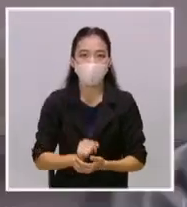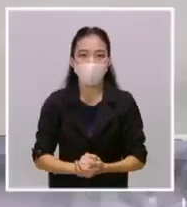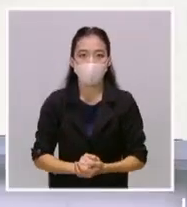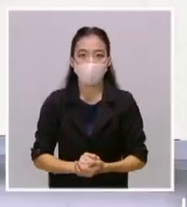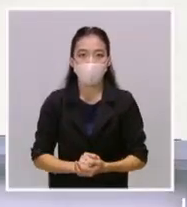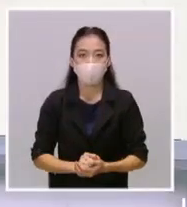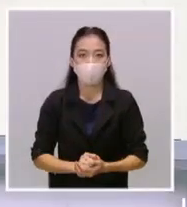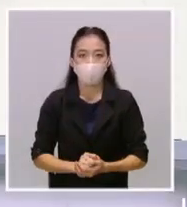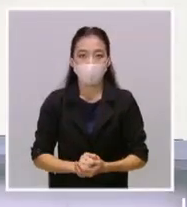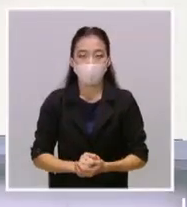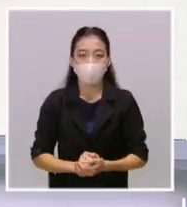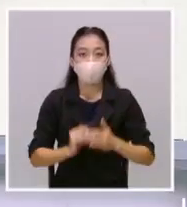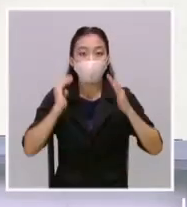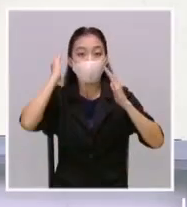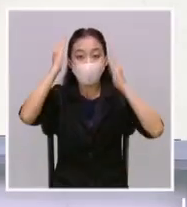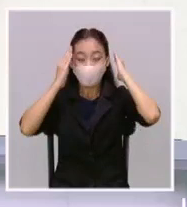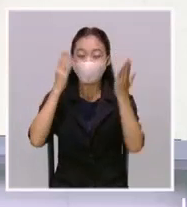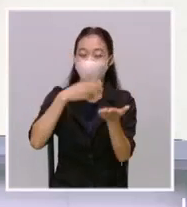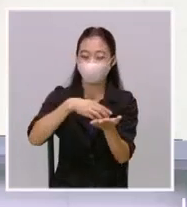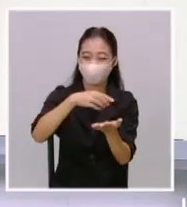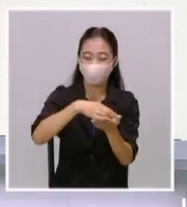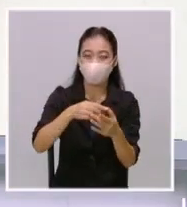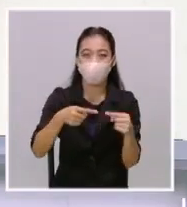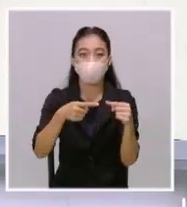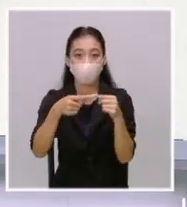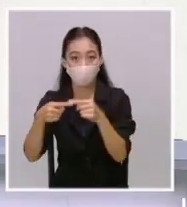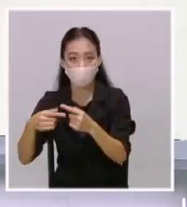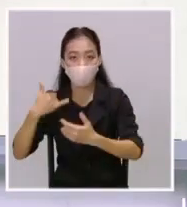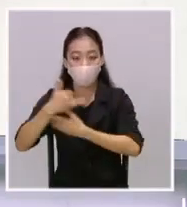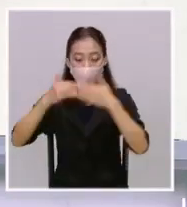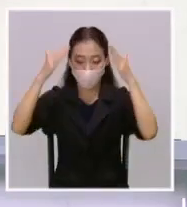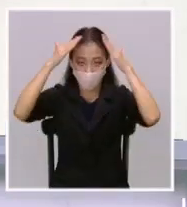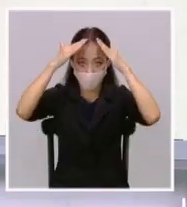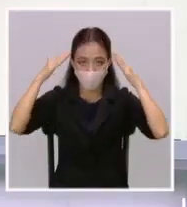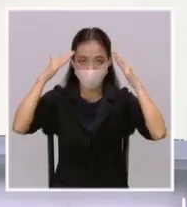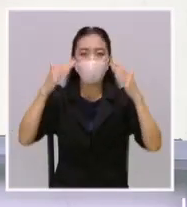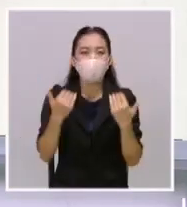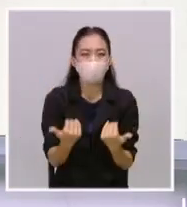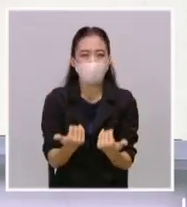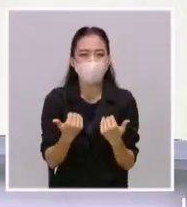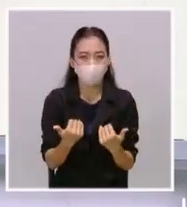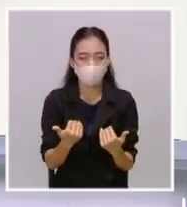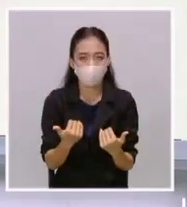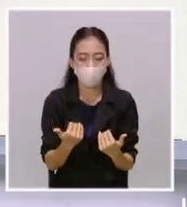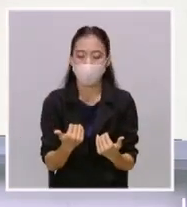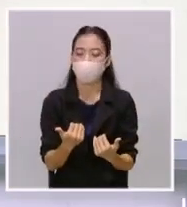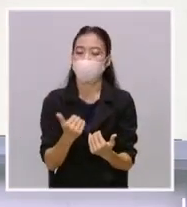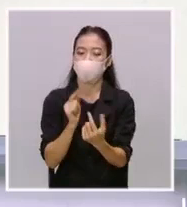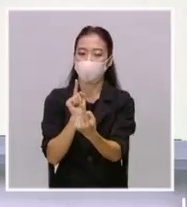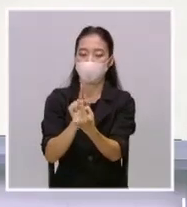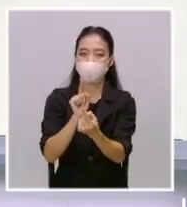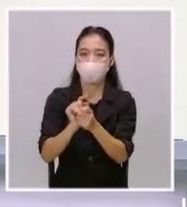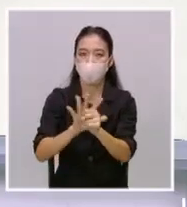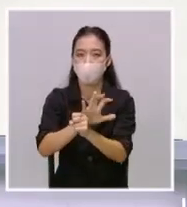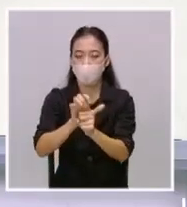จากมาเลเซียนะครับมาดูเพื่อนบ้านอีกฝั่งหนึ่งของเราก็คือเวียดนามนั่นเองนะครับคือเวียดนามเนี่ยเจอการระบาดของเชื้อโ